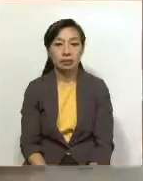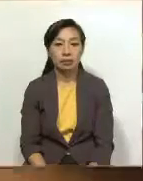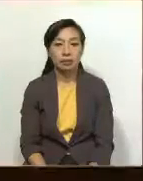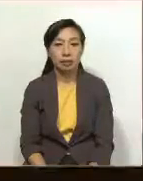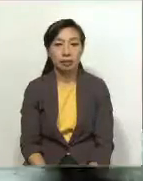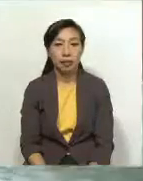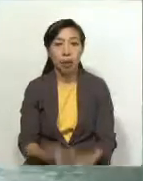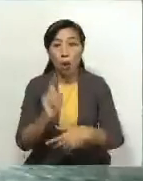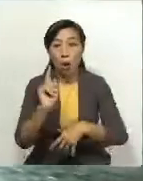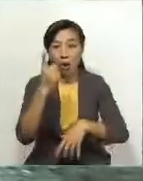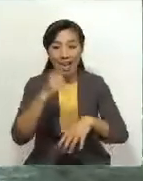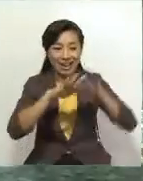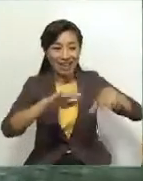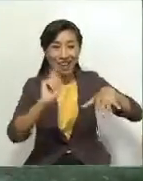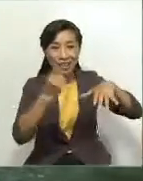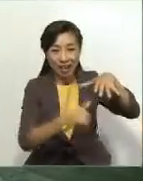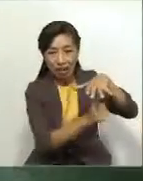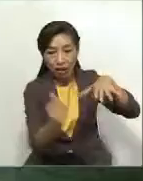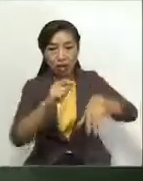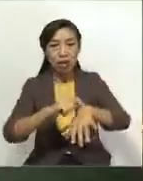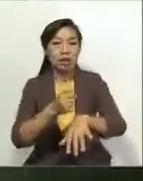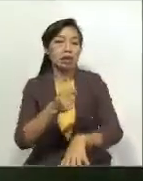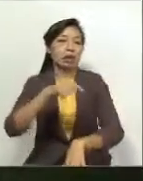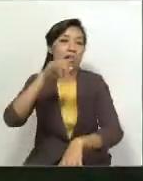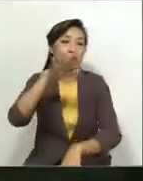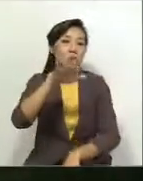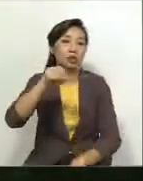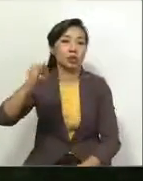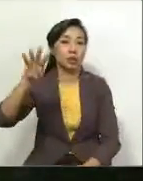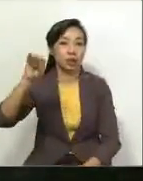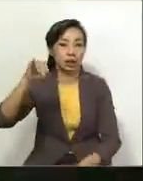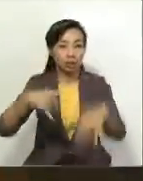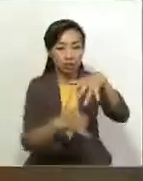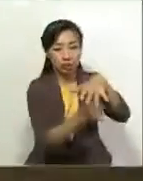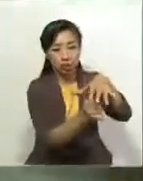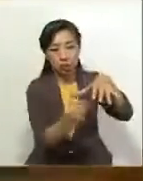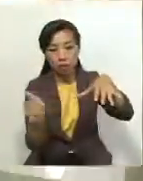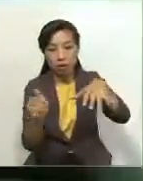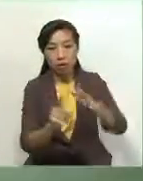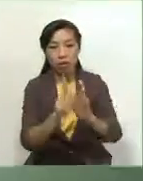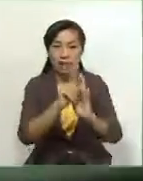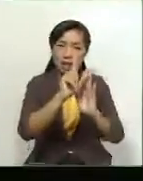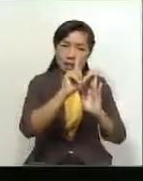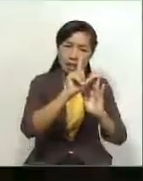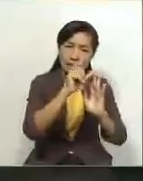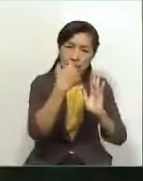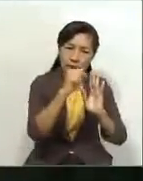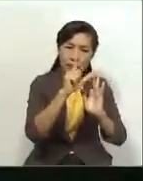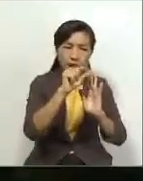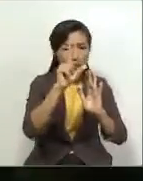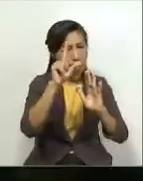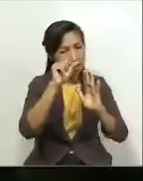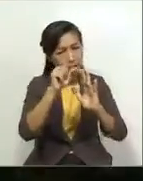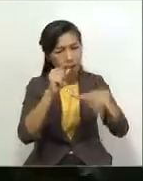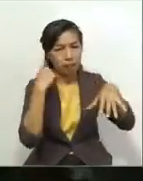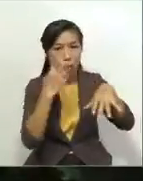โดยคนแรกออกมาตั้งแต่เวลา 17:40 นผ่านโถงถ้ำอีก 10-20 นถัดมาคนที่2ออกมา